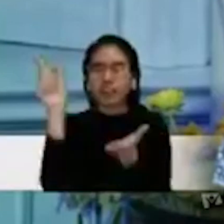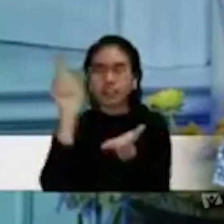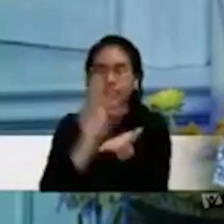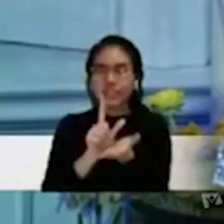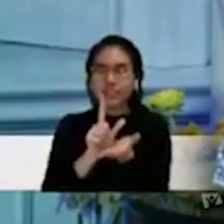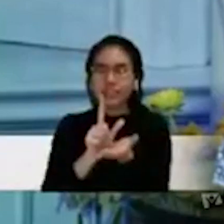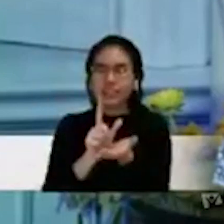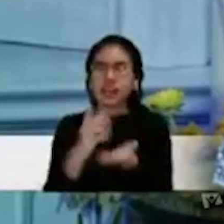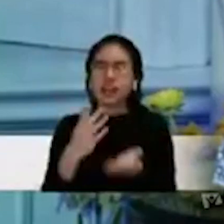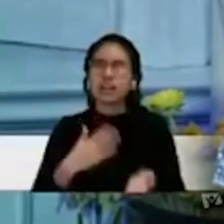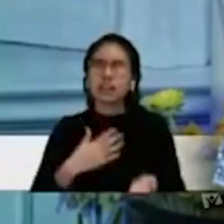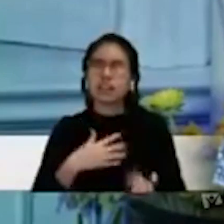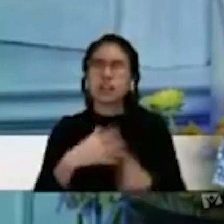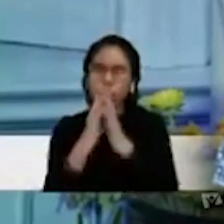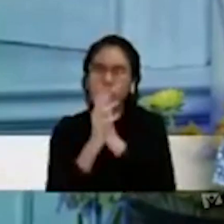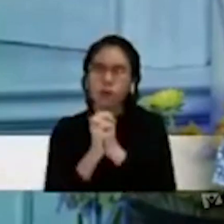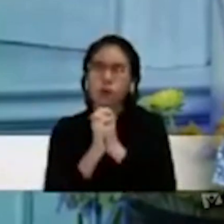Indonesia Kawasan Barat,